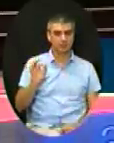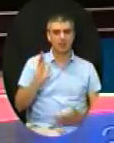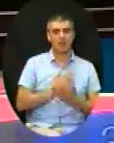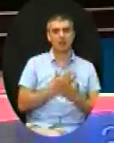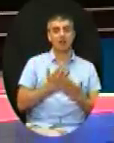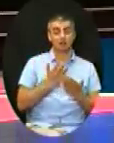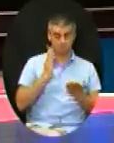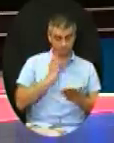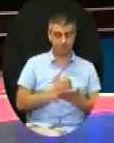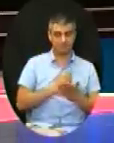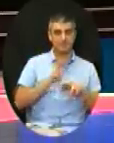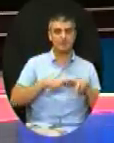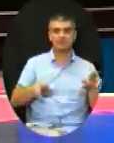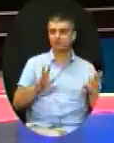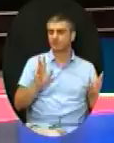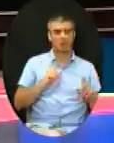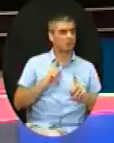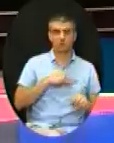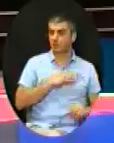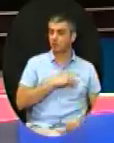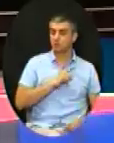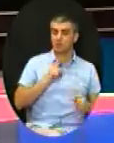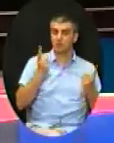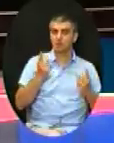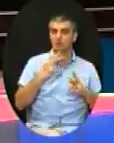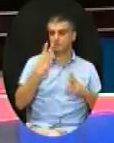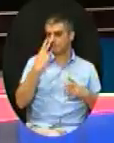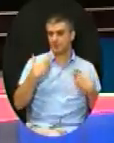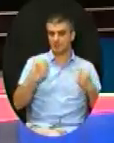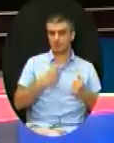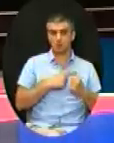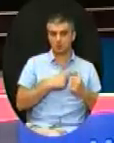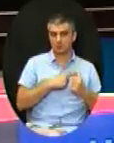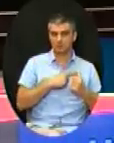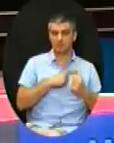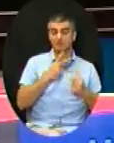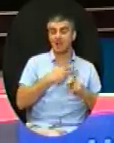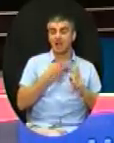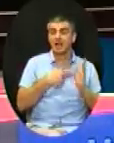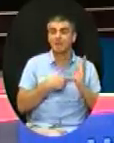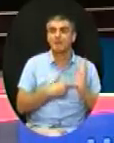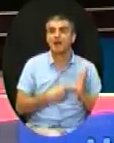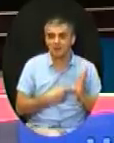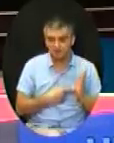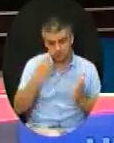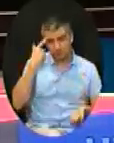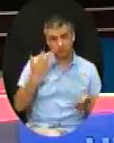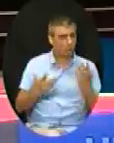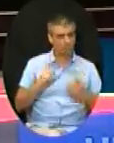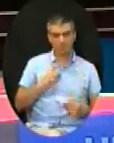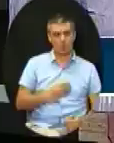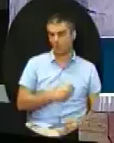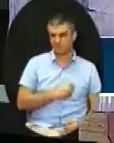לקבוע מצב בשטח שאסור לתת לו לקרות, גם מבחינות ביטחוניות של מדינת ישראל, וזה רק מראה שהשיקולים הם